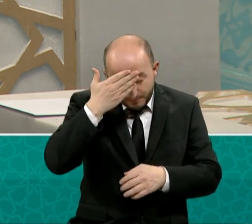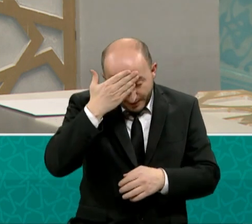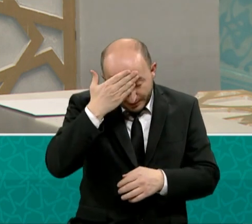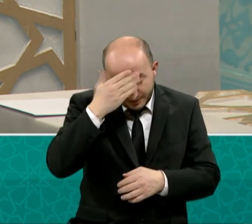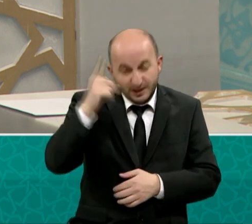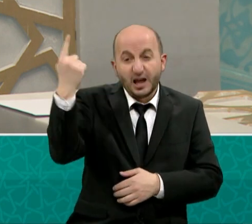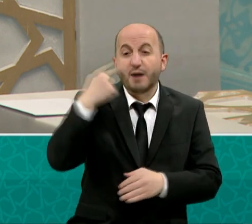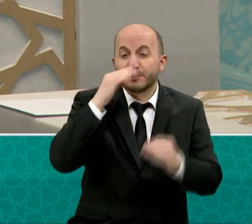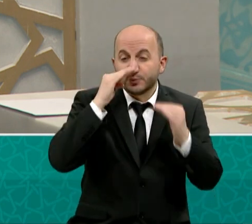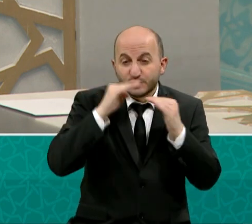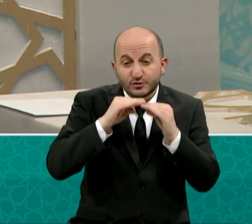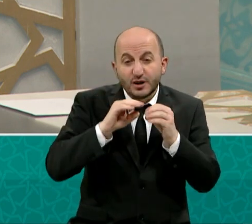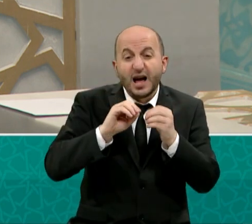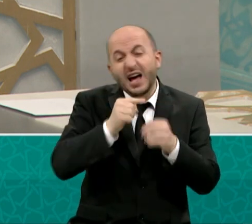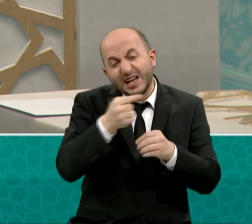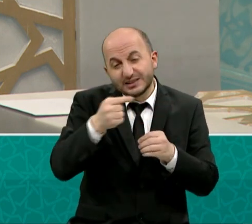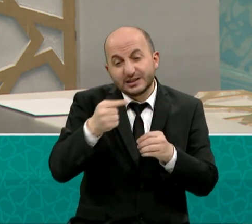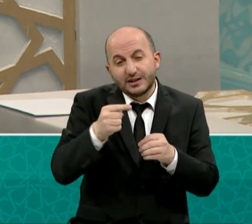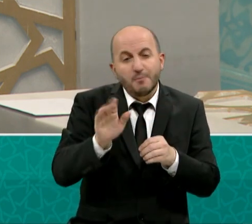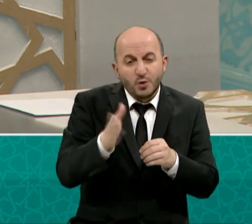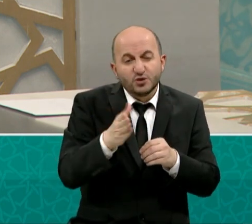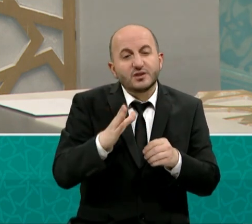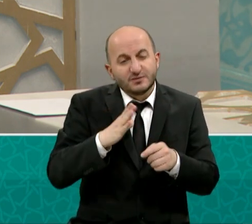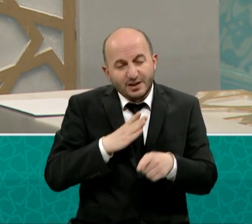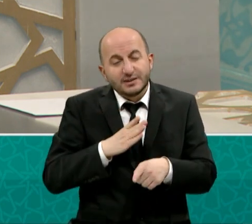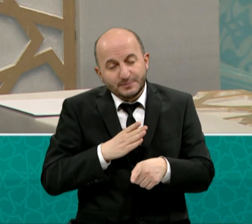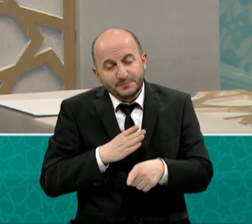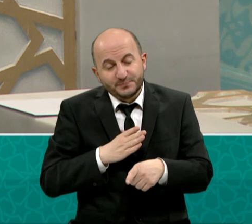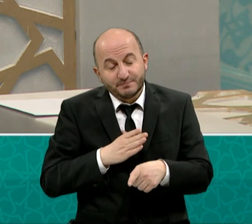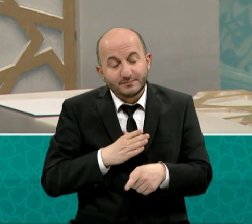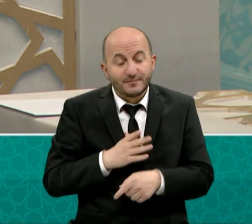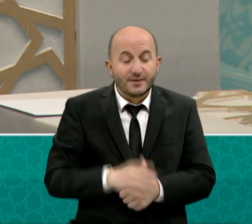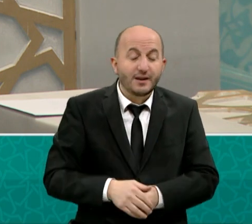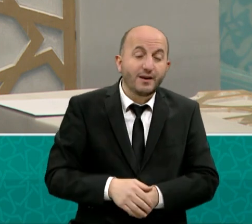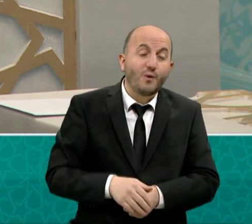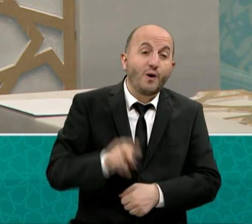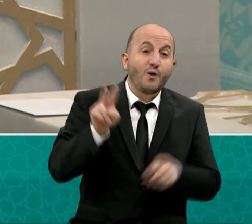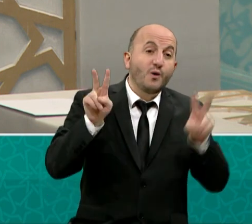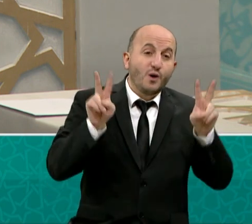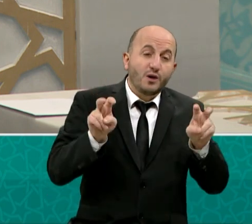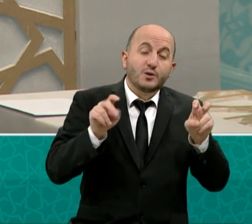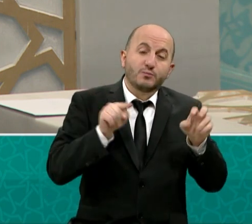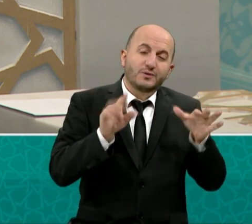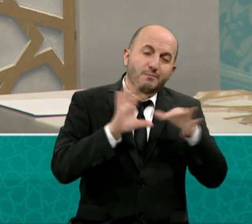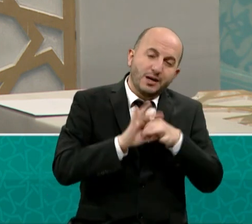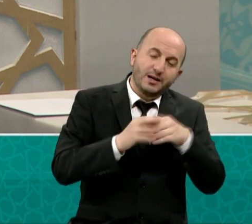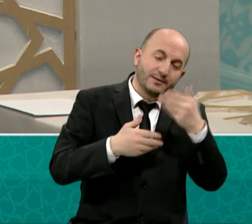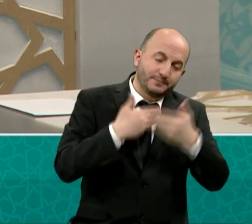konusunda ihmallerimiz, kusurlarımız var. Dolayısıyla konumuzu birazcık bu konulara